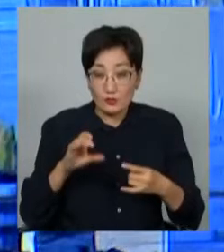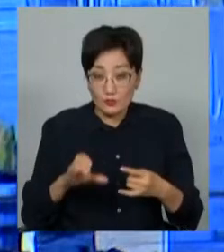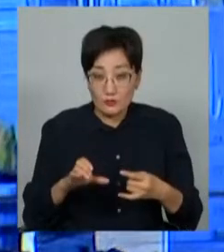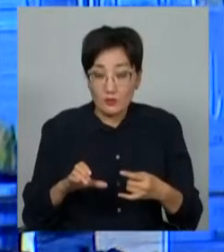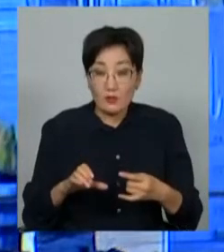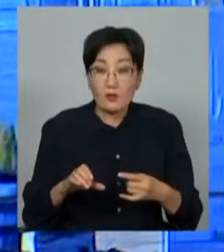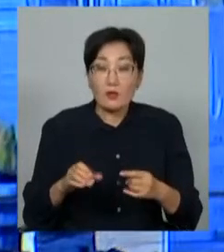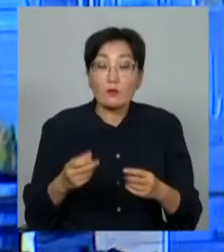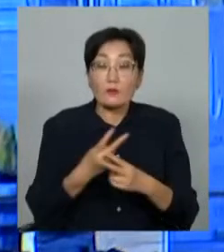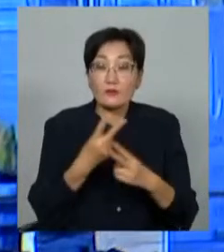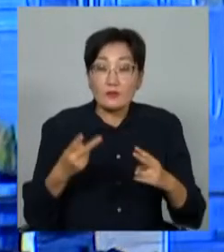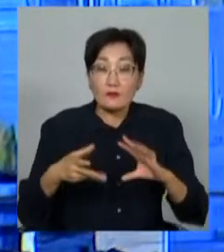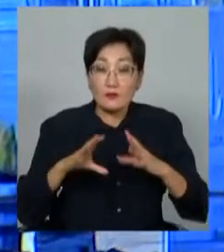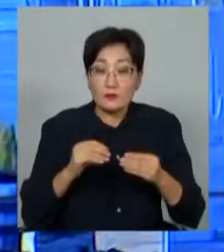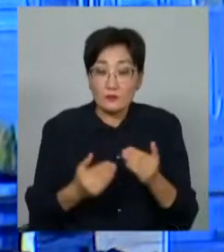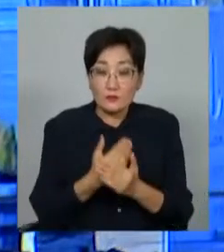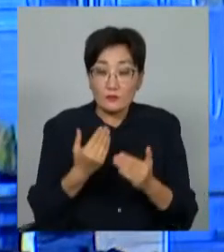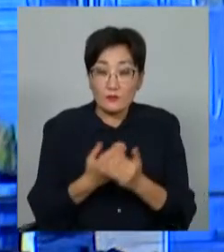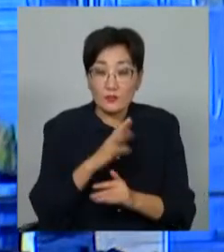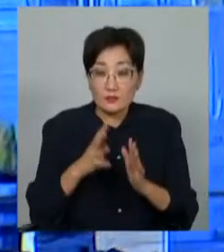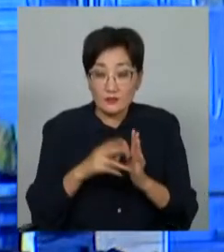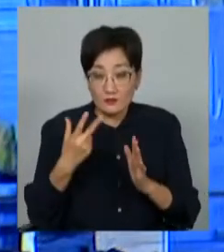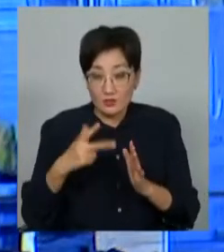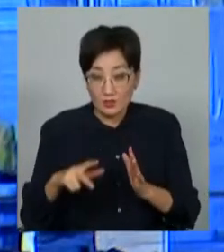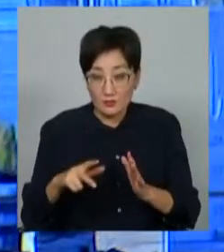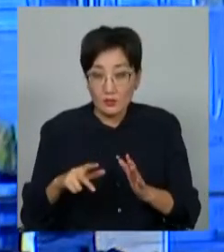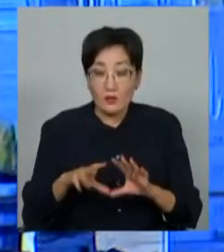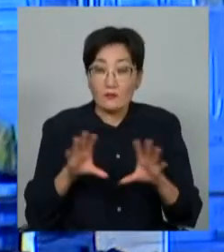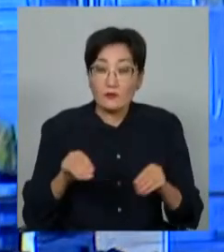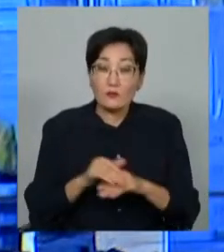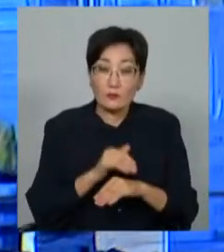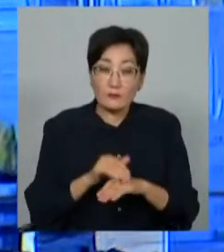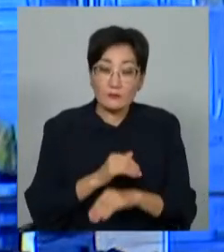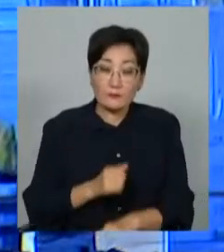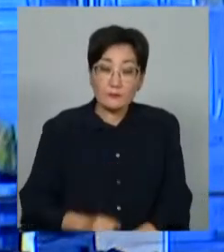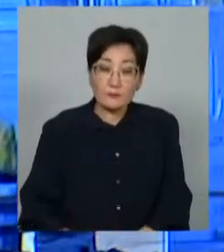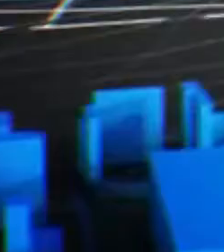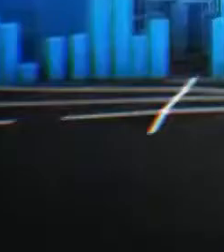Almaty TV News. Не пропустите вечерний выпуск новостей в 19:30. До встречи.